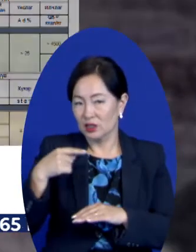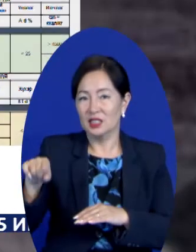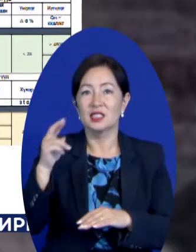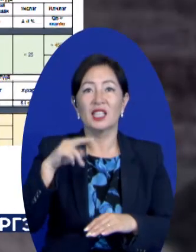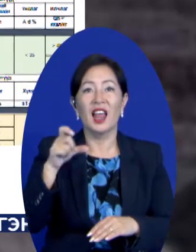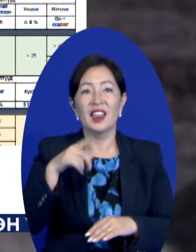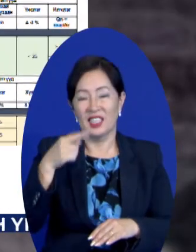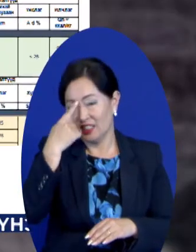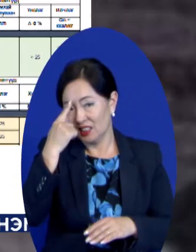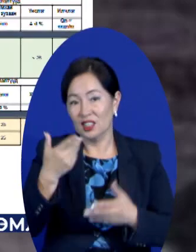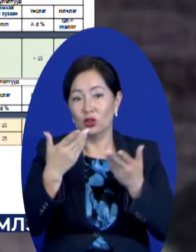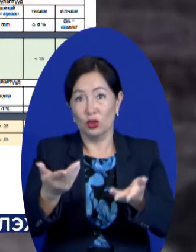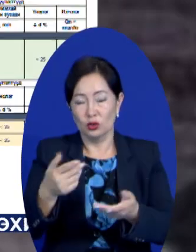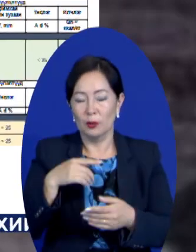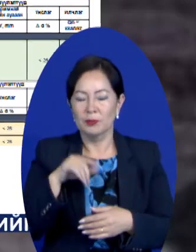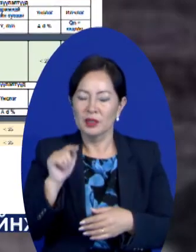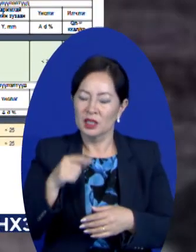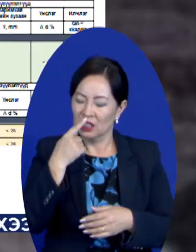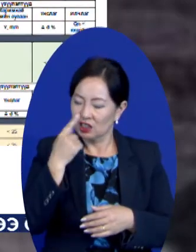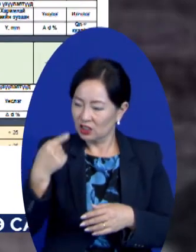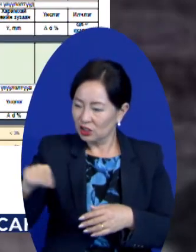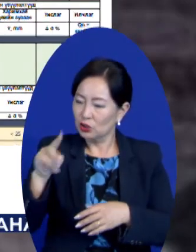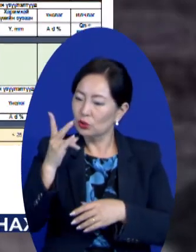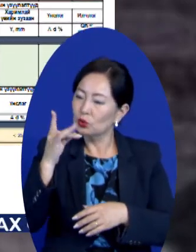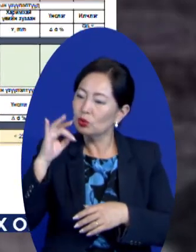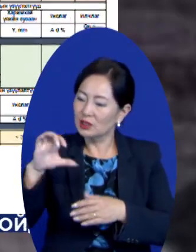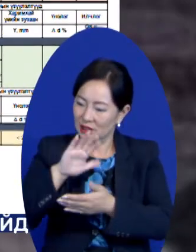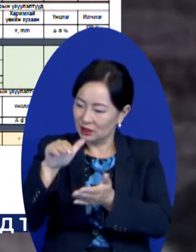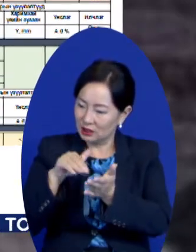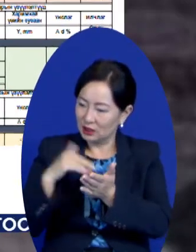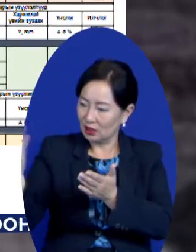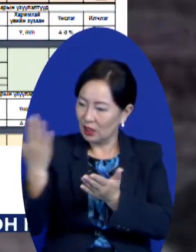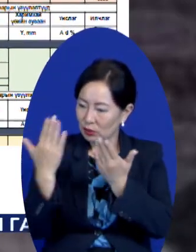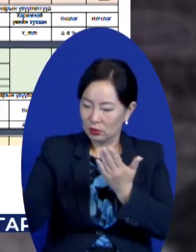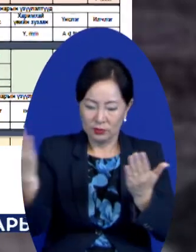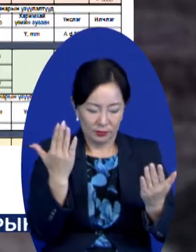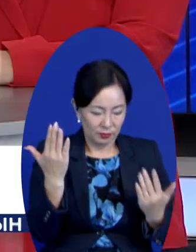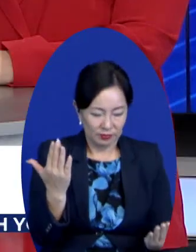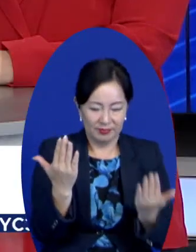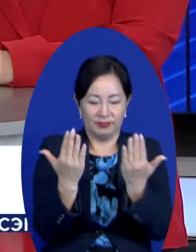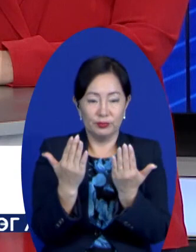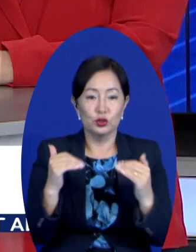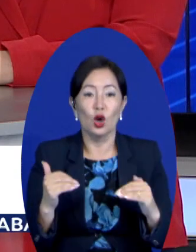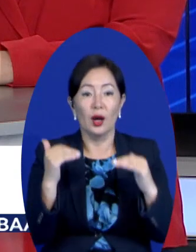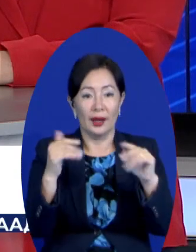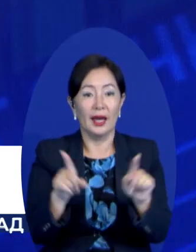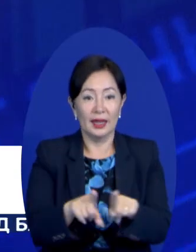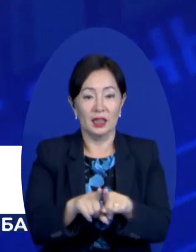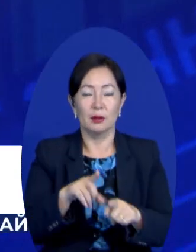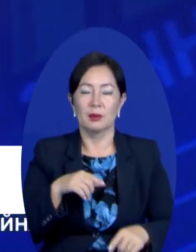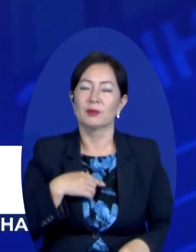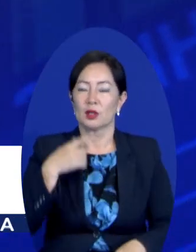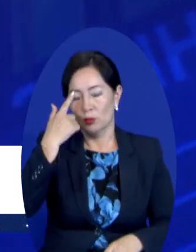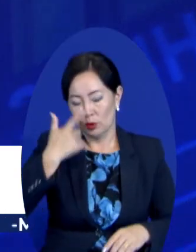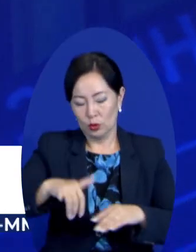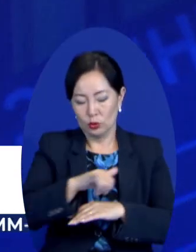гарч байгаа. Тэгэхээр бүгд найрамдах хятад ард улсын нүүрсний стандарт бол бид нэр ерөнхийдөө бол харьцуулахаар ойртой очсон гэсэн үг. Тэгэхээр энэ нь ч гэсэн одоо манайх